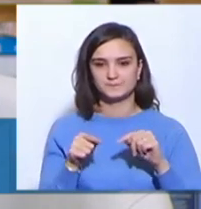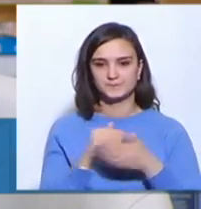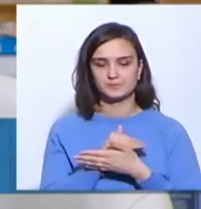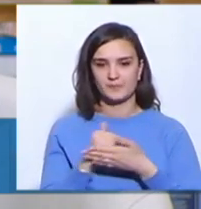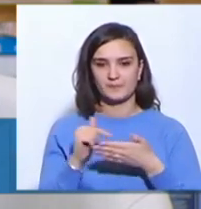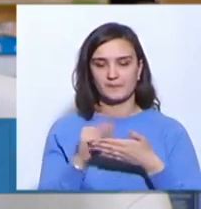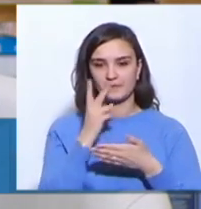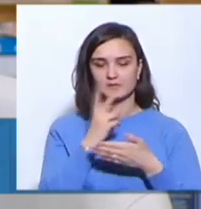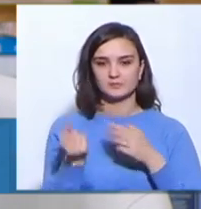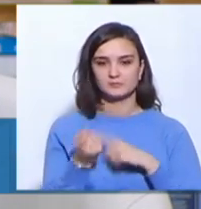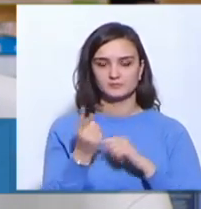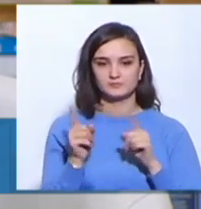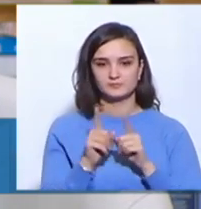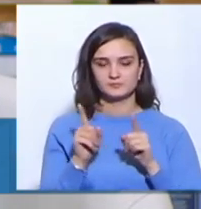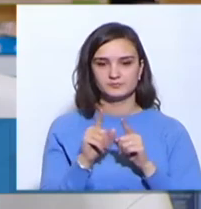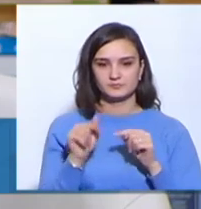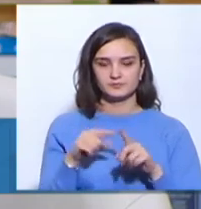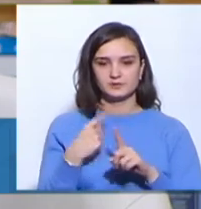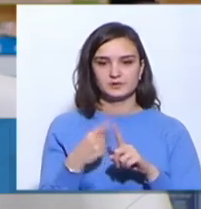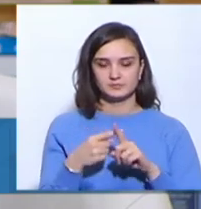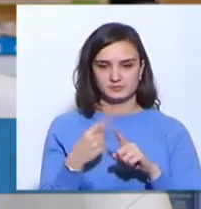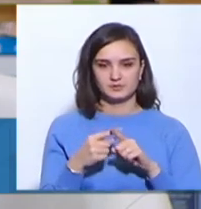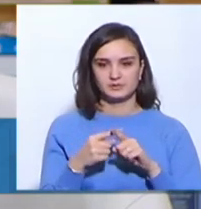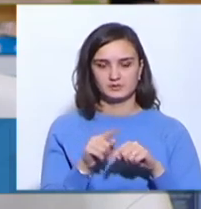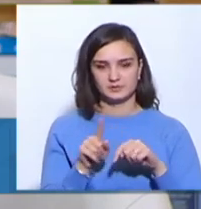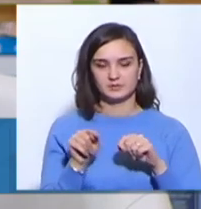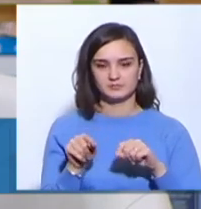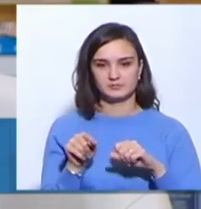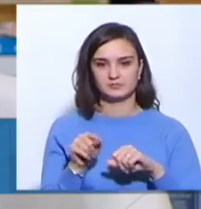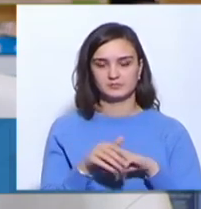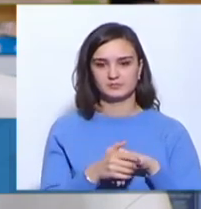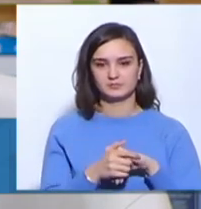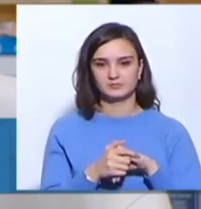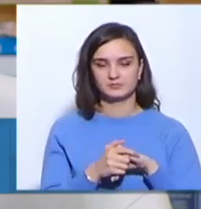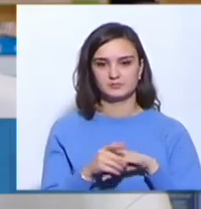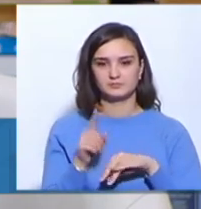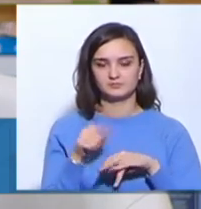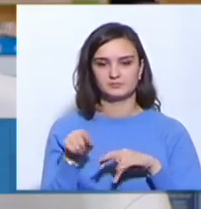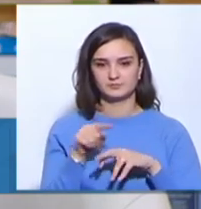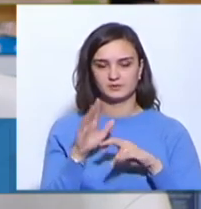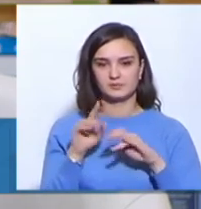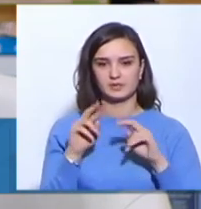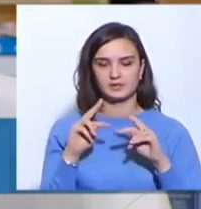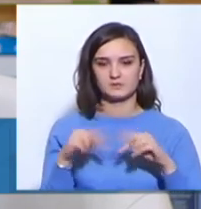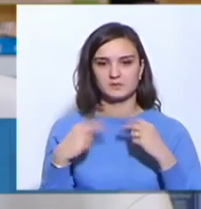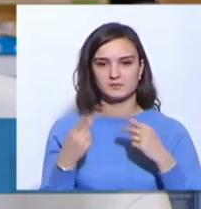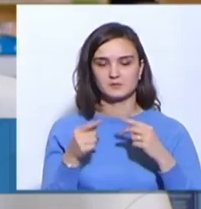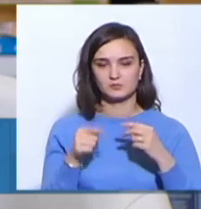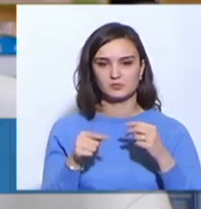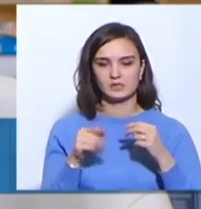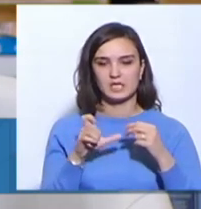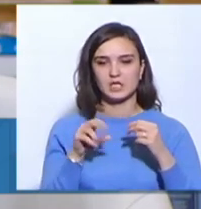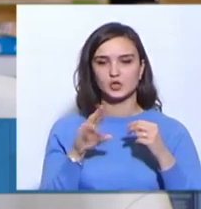ვისაც გამოვლინდება ასეთი დადებითი ტესტი, ანუ ფარული სისხლდენა, ის გადამის სამართებული იქნება